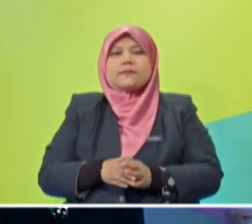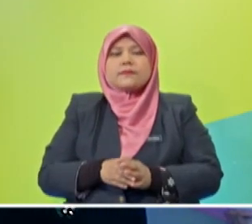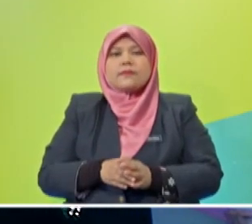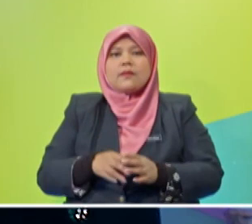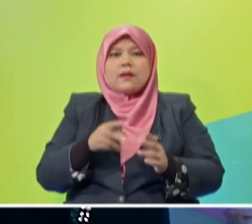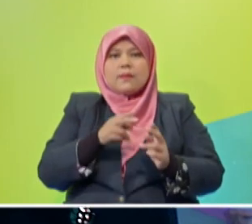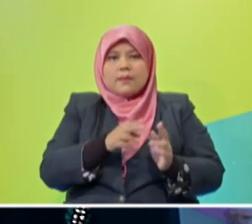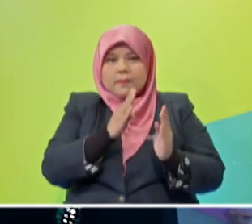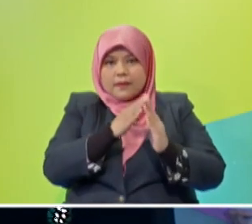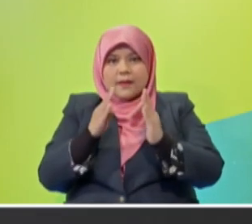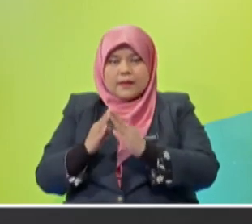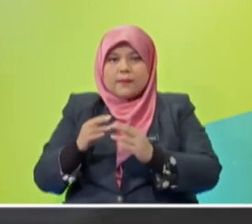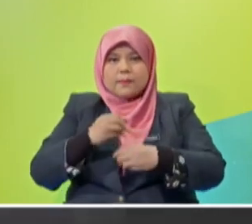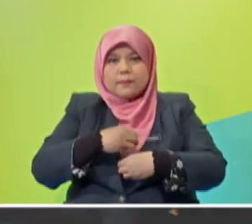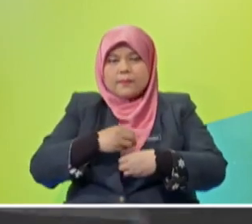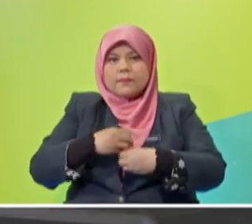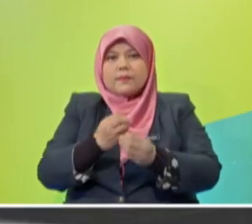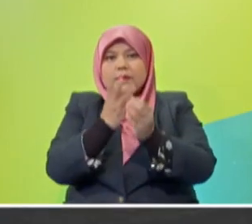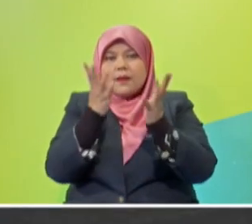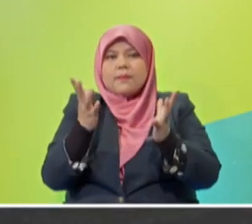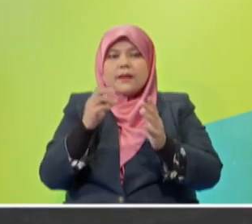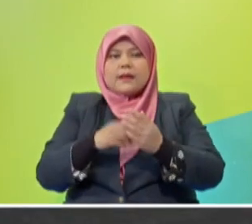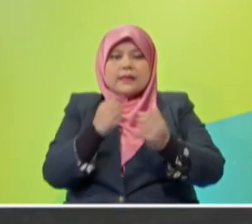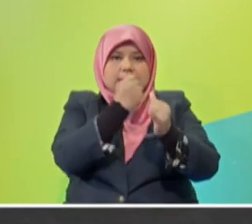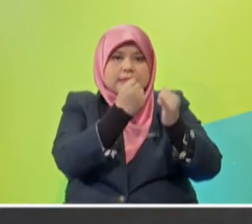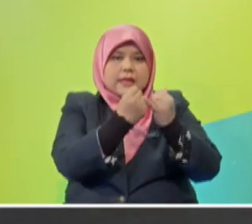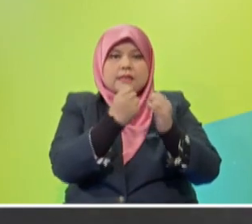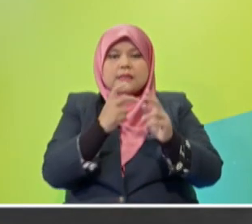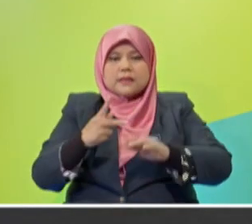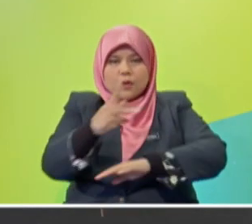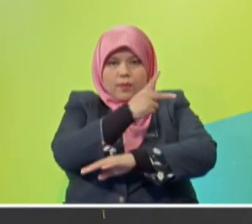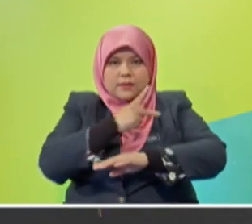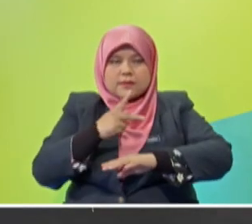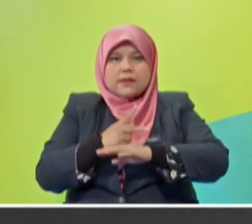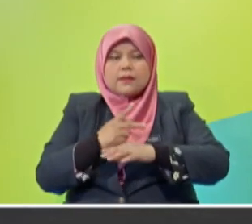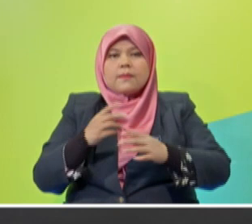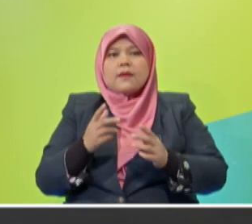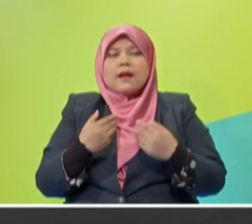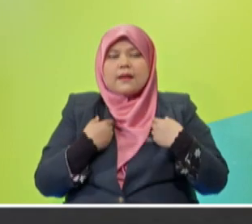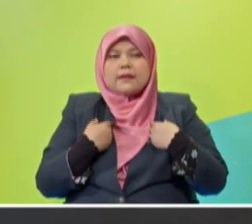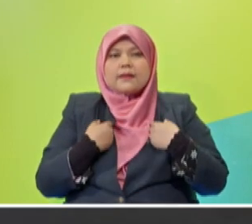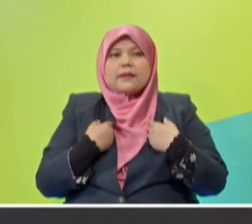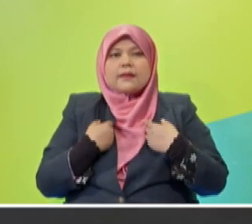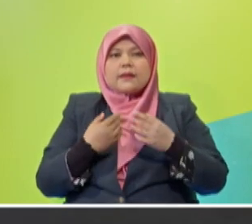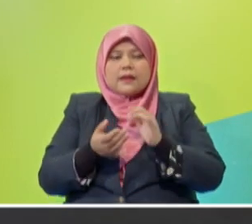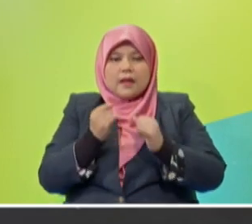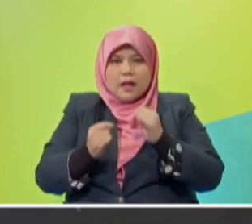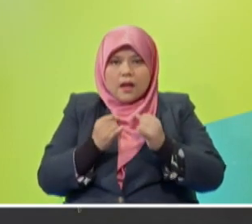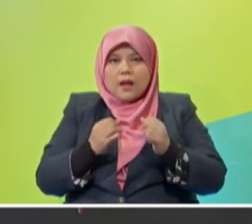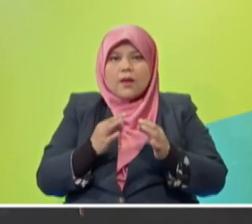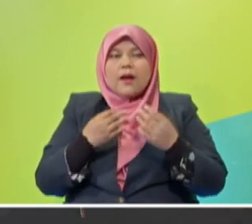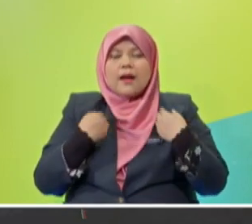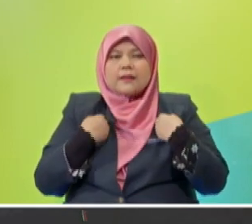ni dia akan berkembang dan perluasan saiz kawasan akan berlaku jika wujudnya pelbagai aktiviti